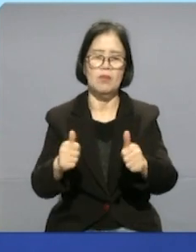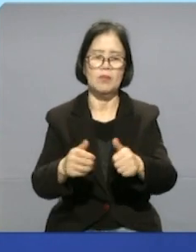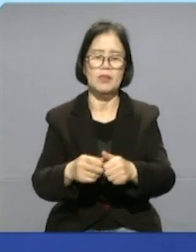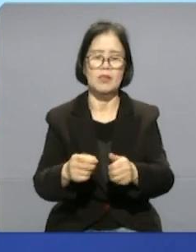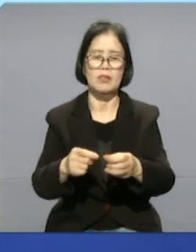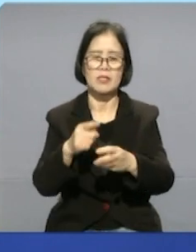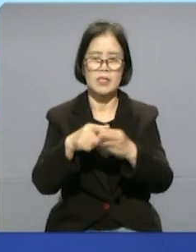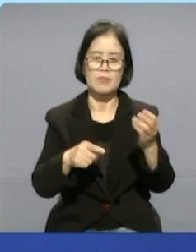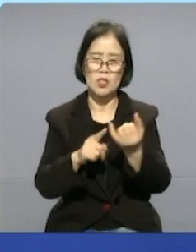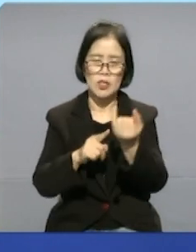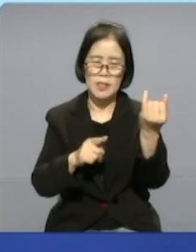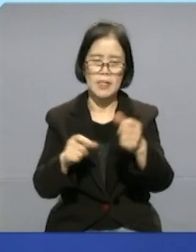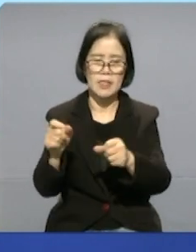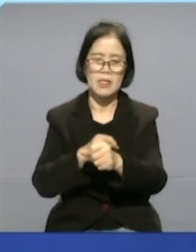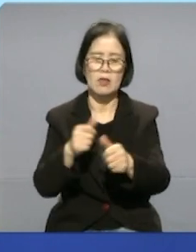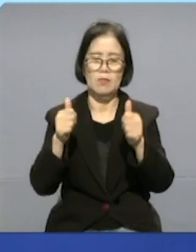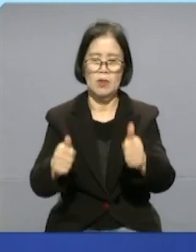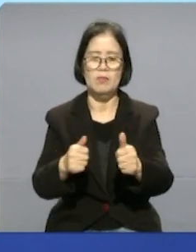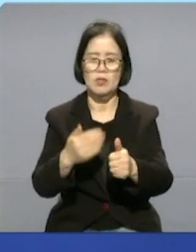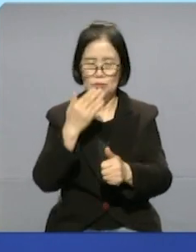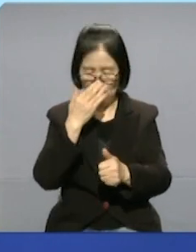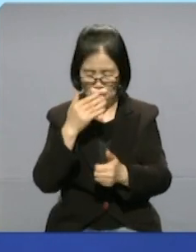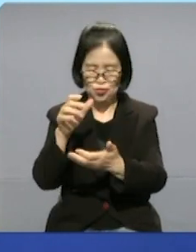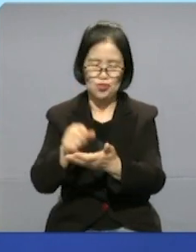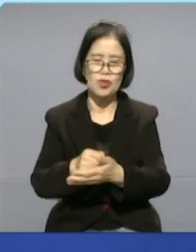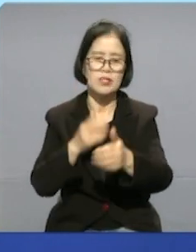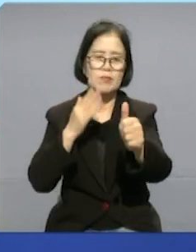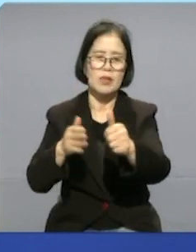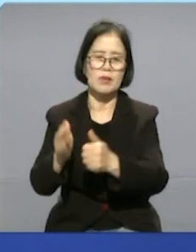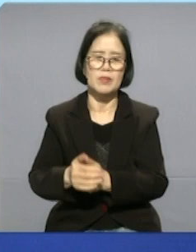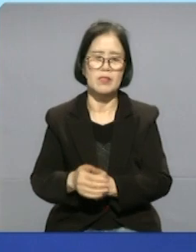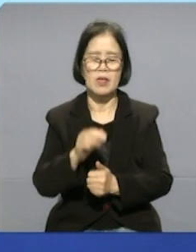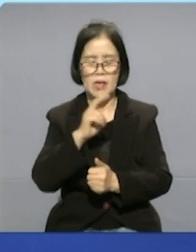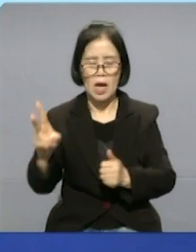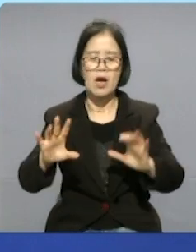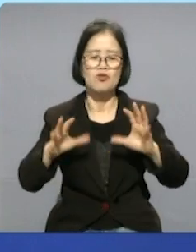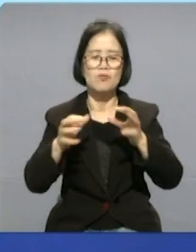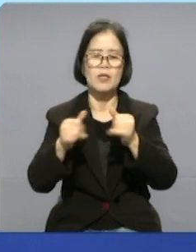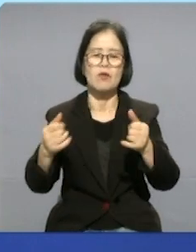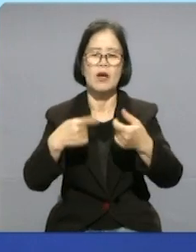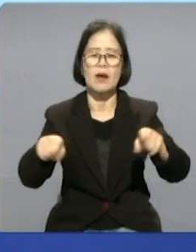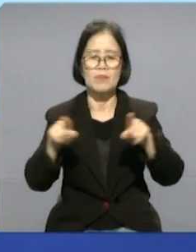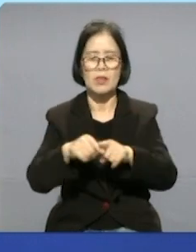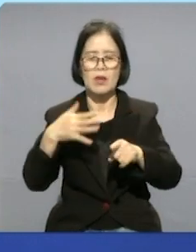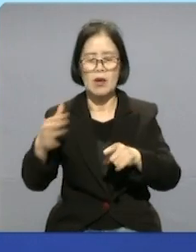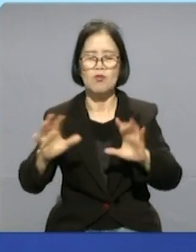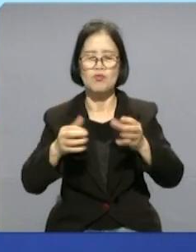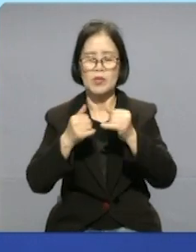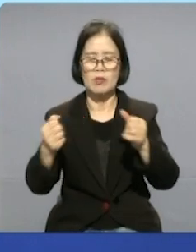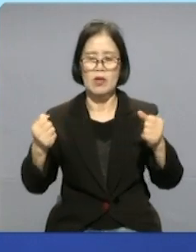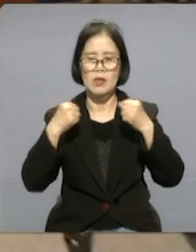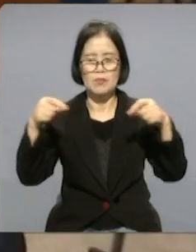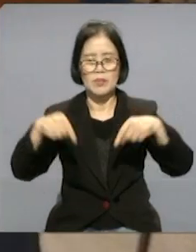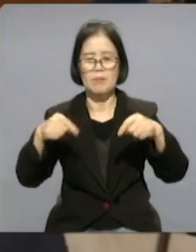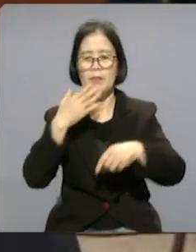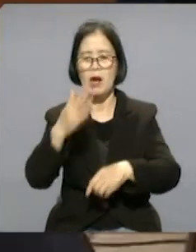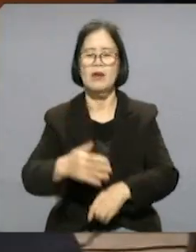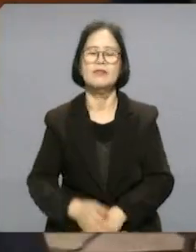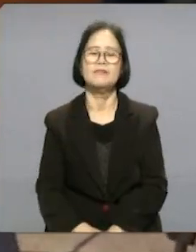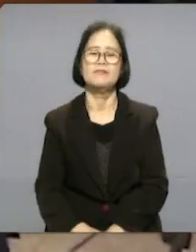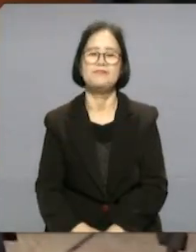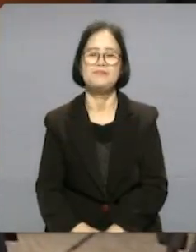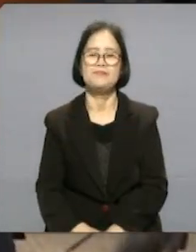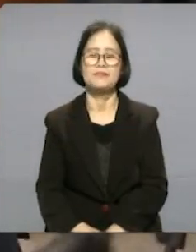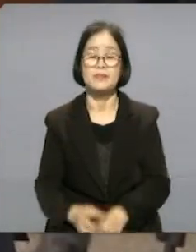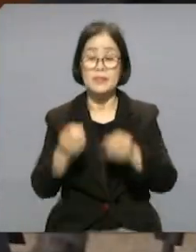특검법을 겸허하게 수용하기 바랍니다. 그래야 국민과 함께 가고 국민과 협치할 수 있습니다.